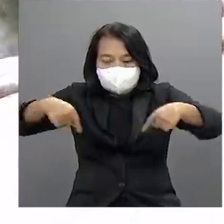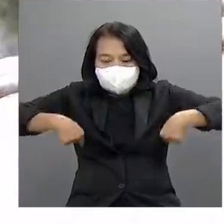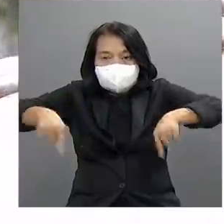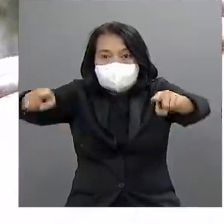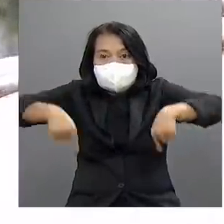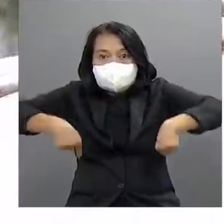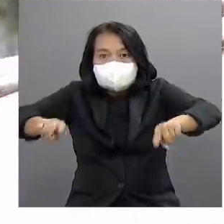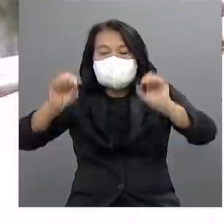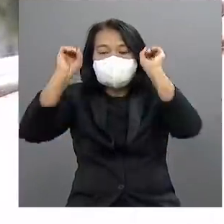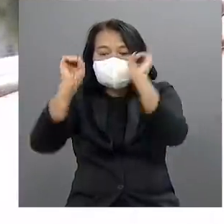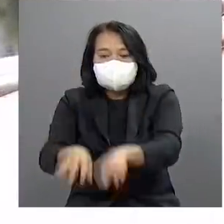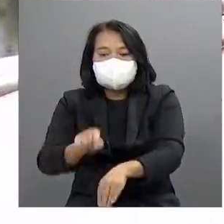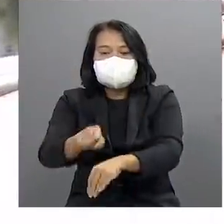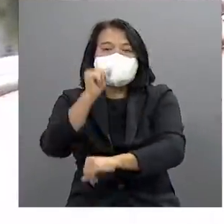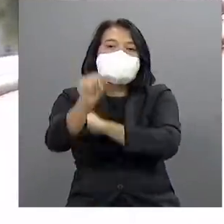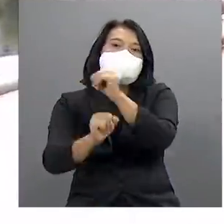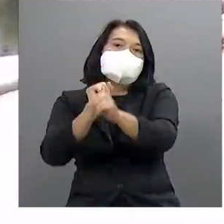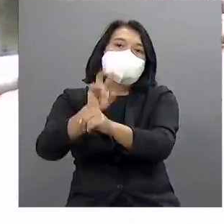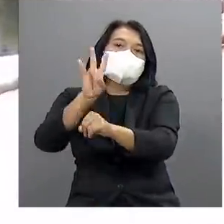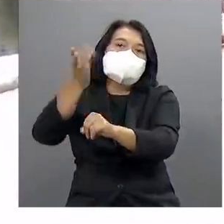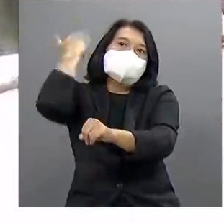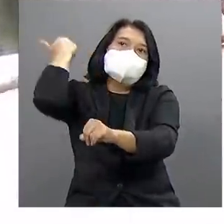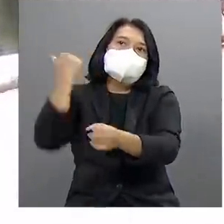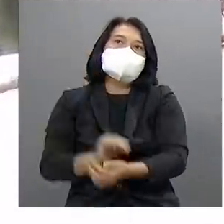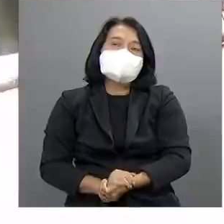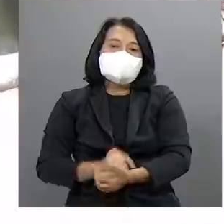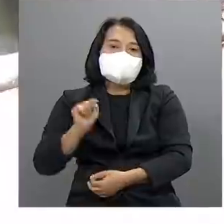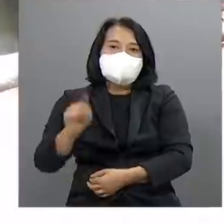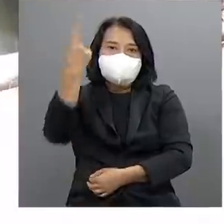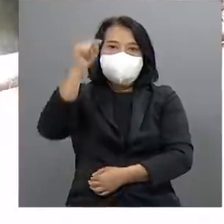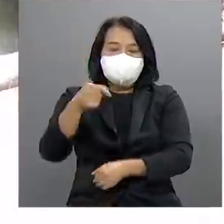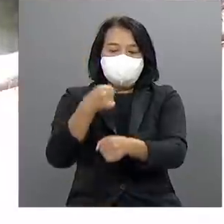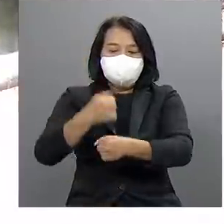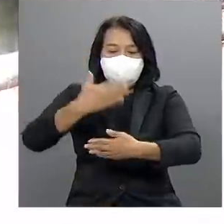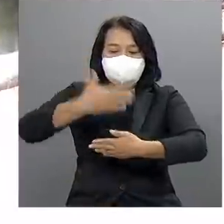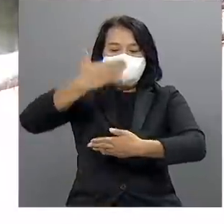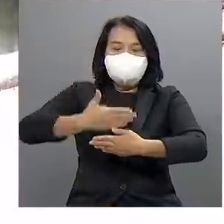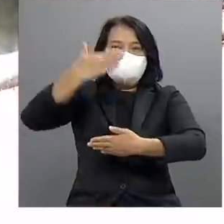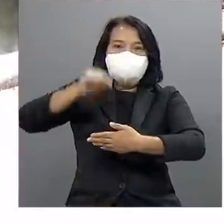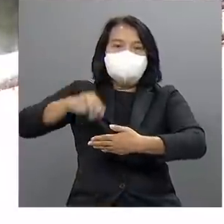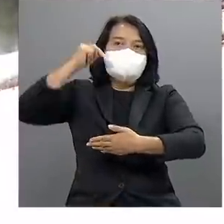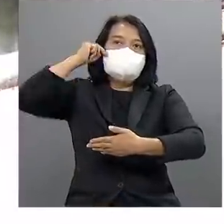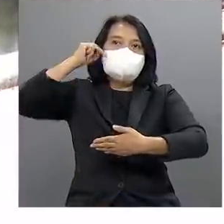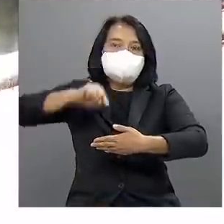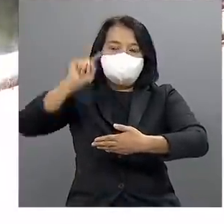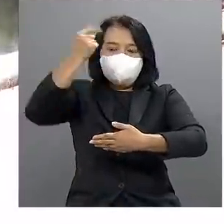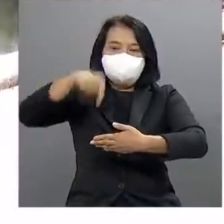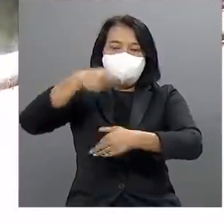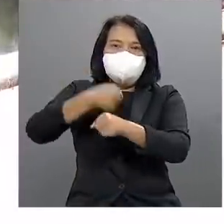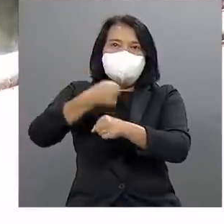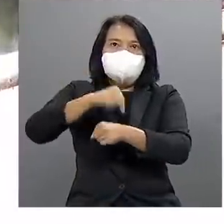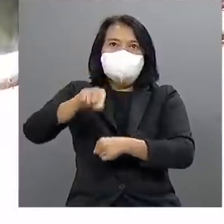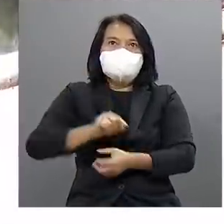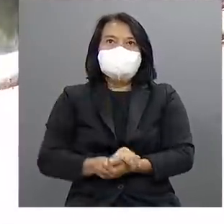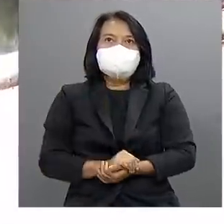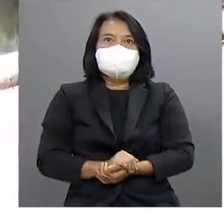ที่แล้วแต่ว่าวันนี้มาอีกหนึ่งงานค่ะก็คืองานทำประตูทำนบกั้นน้ำที่เป็นงานใหม่เกิดขึ้นค่ะถามเจ้าหน้าที่บอกว่ามี